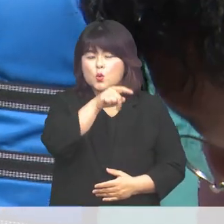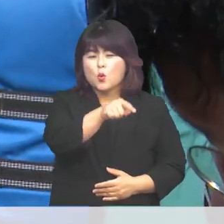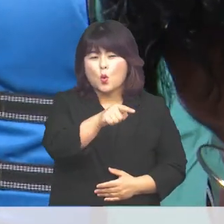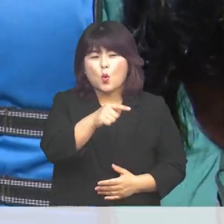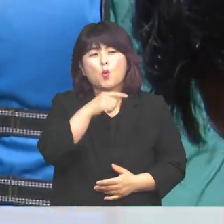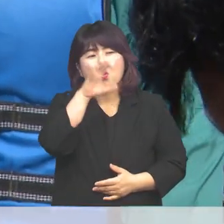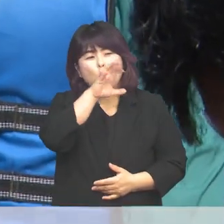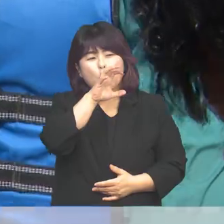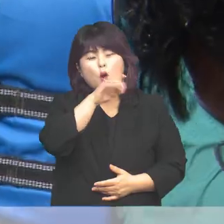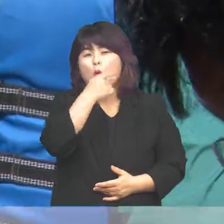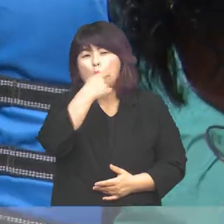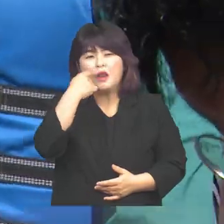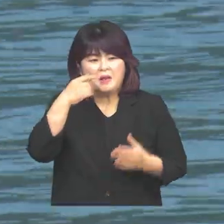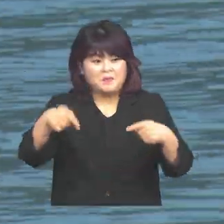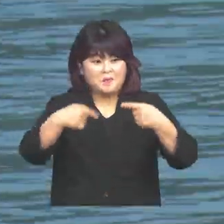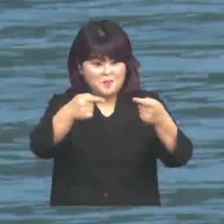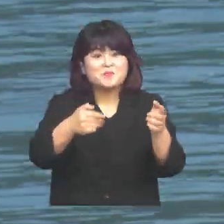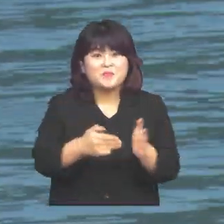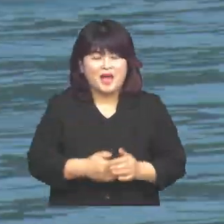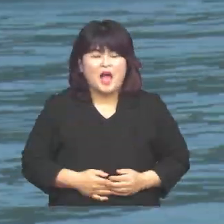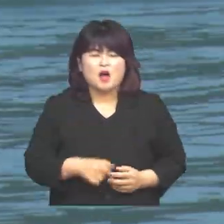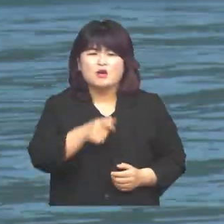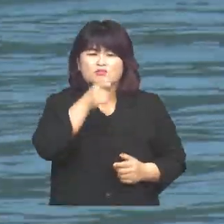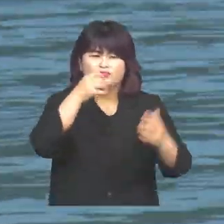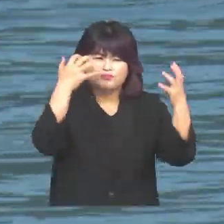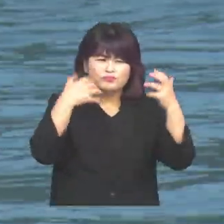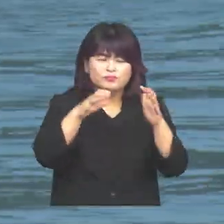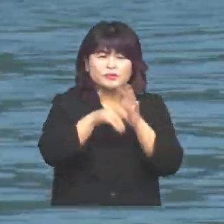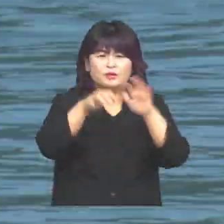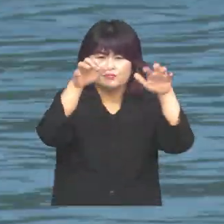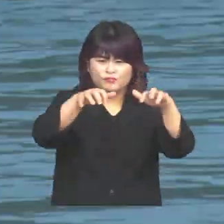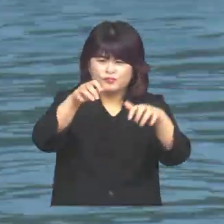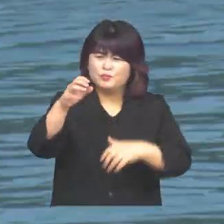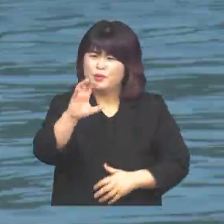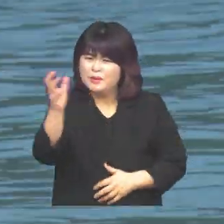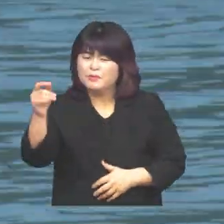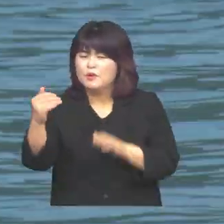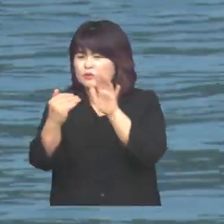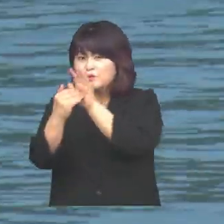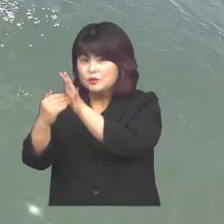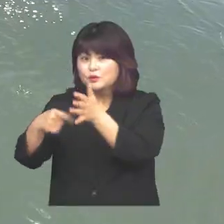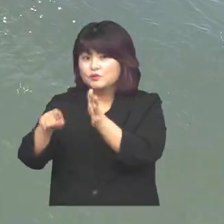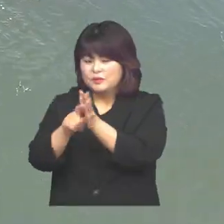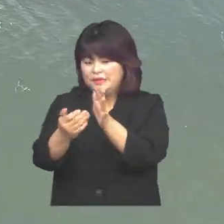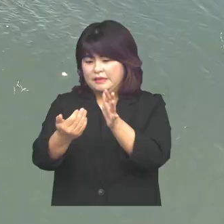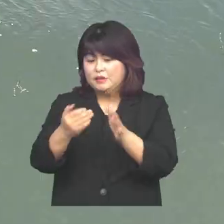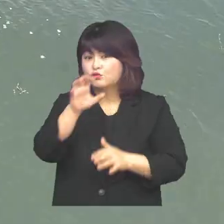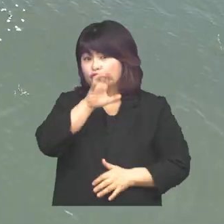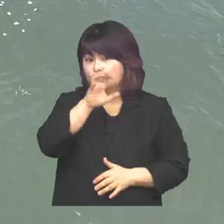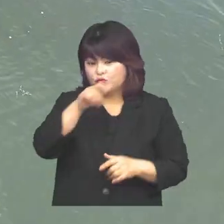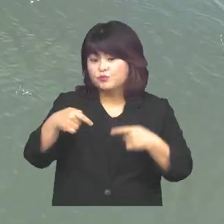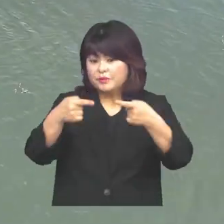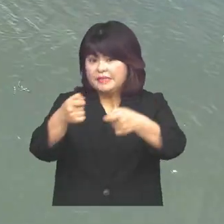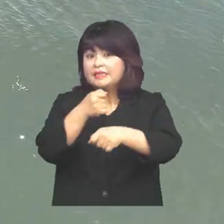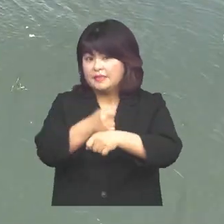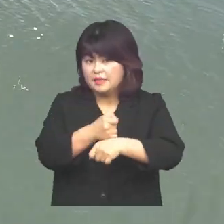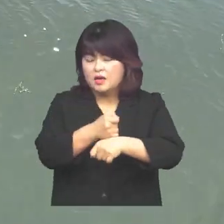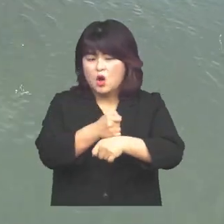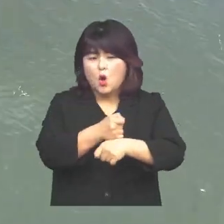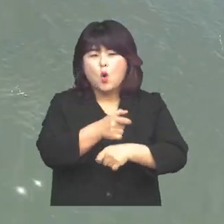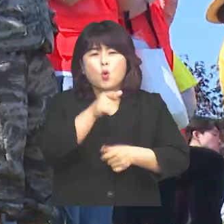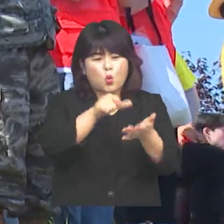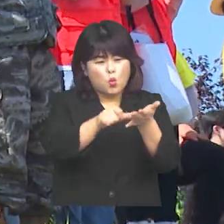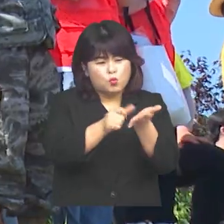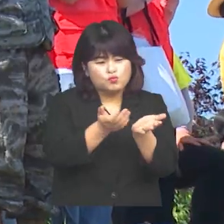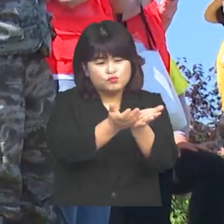인명구조 모의훈련에 참석했습니다. 여름철 집중호우와 태풍 등 자연재난에 대비한 순환사고 대응 훈련에 동참한